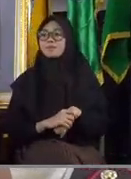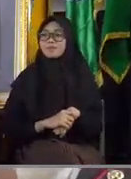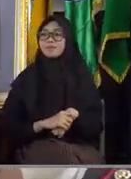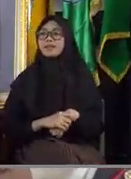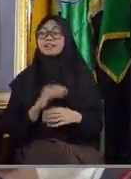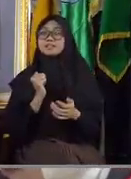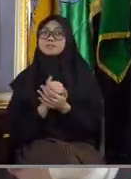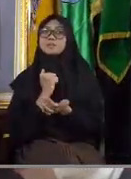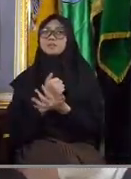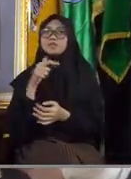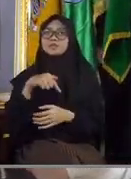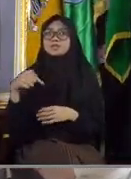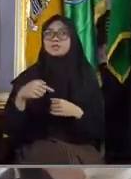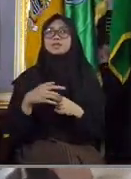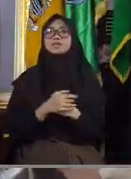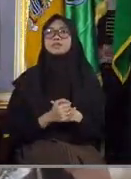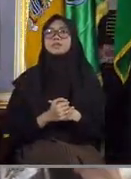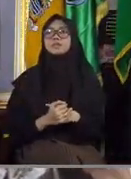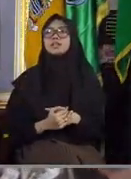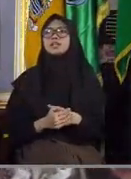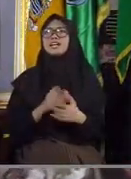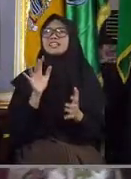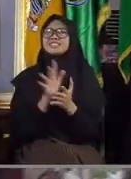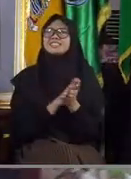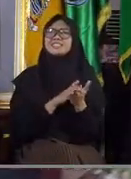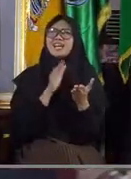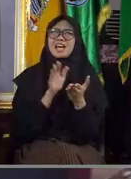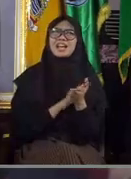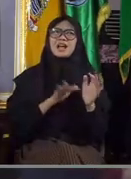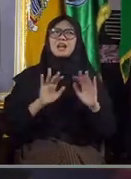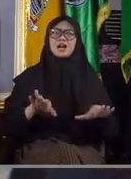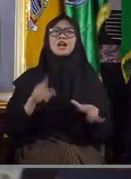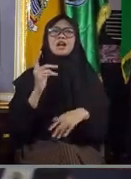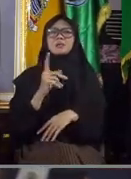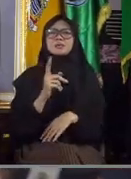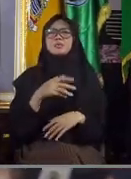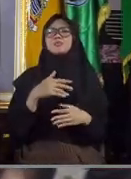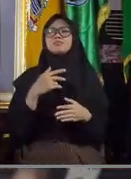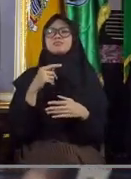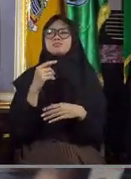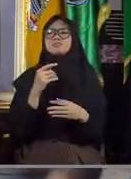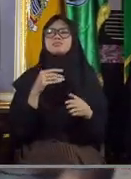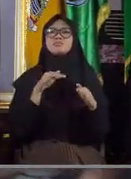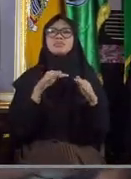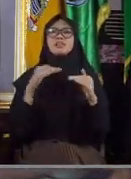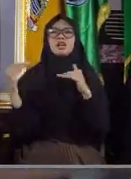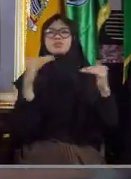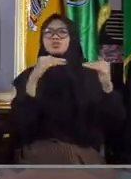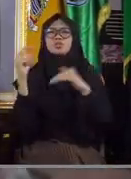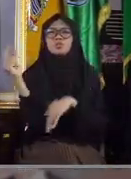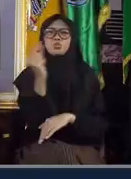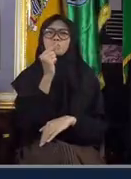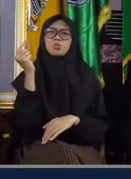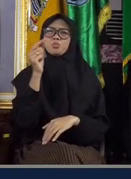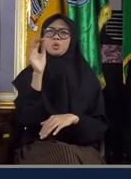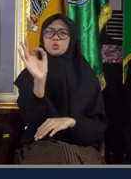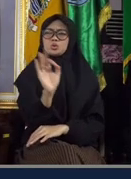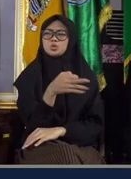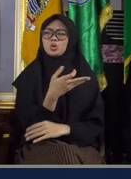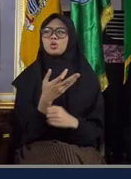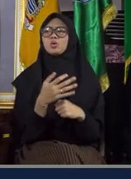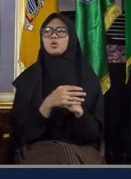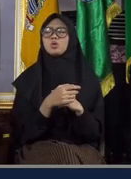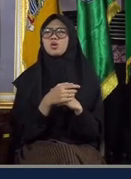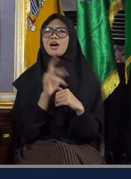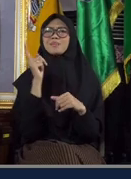sebenarnya ini yang kasihan anak-anak weapon pack gak ada transportasi umum Mereka menginginkan bisa sekolah apa